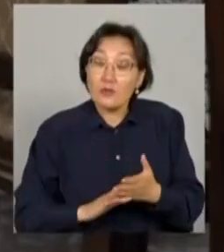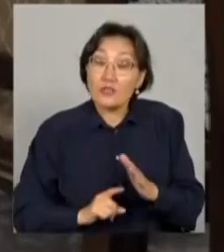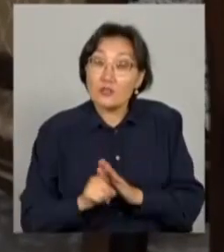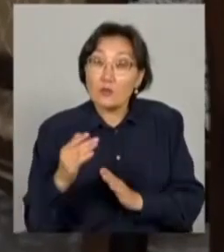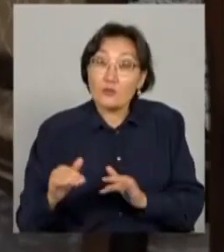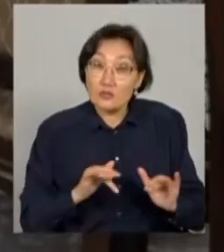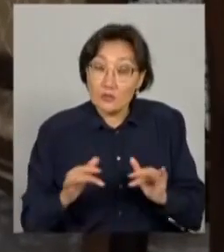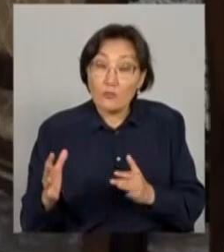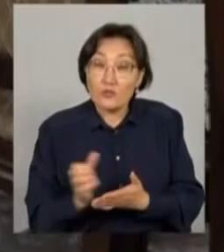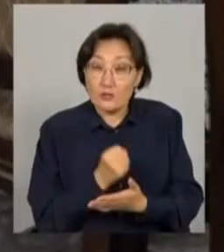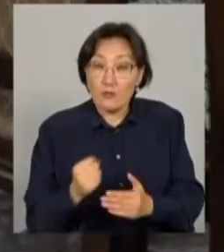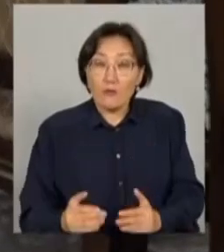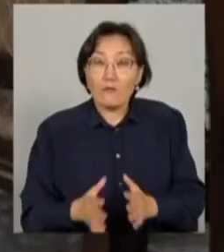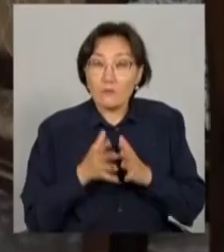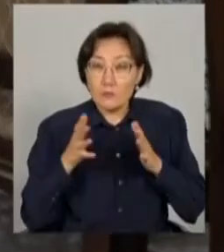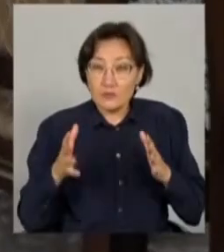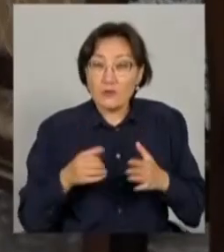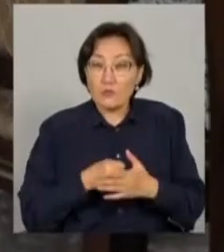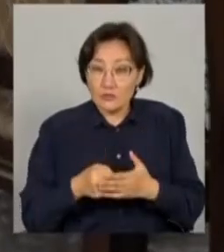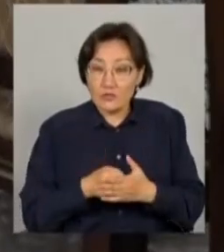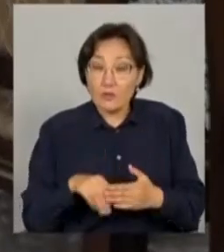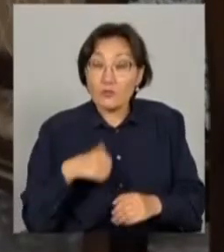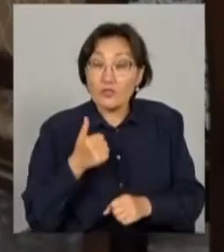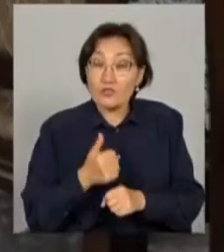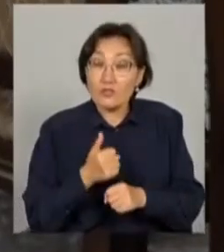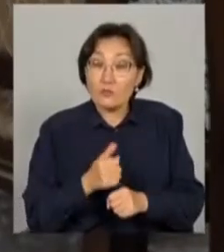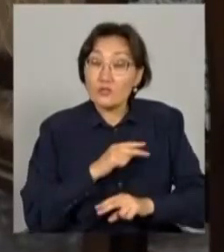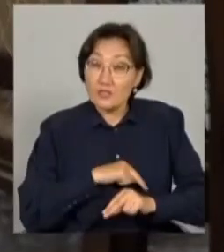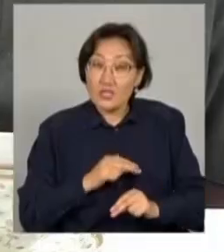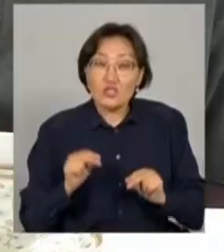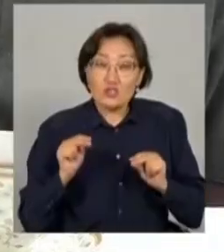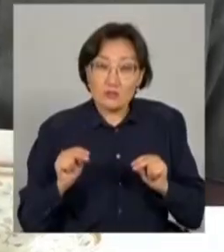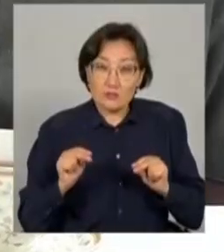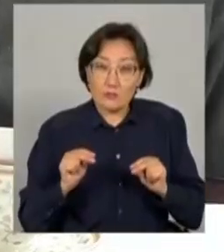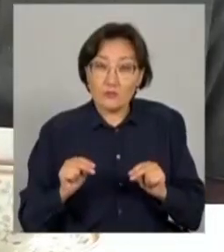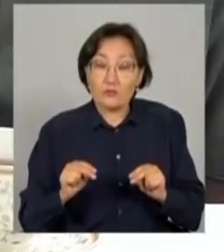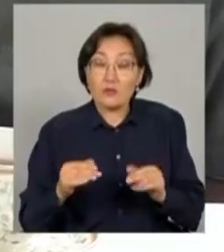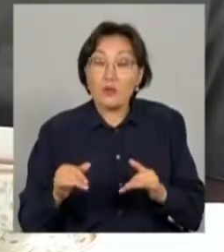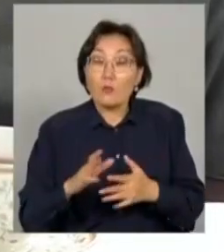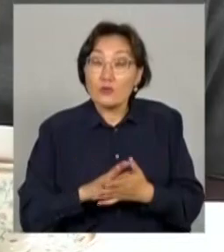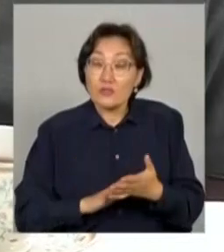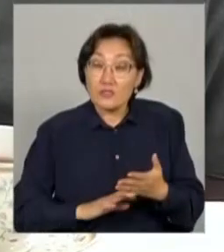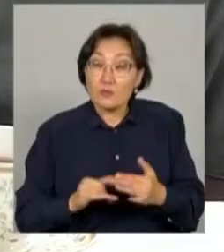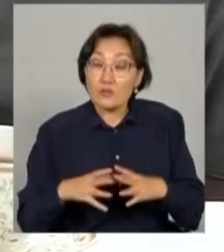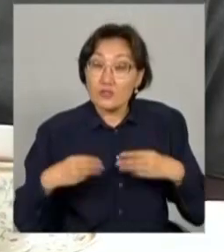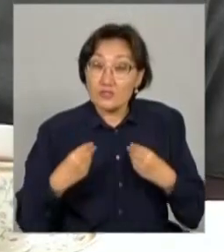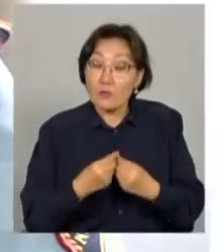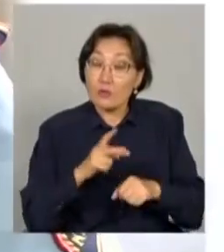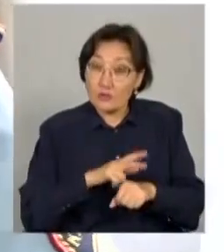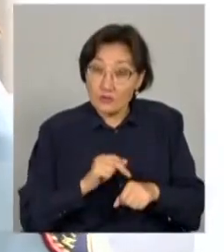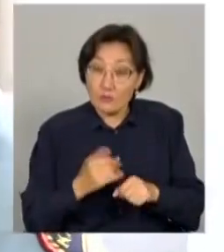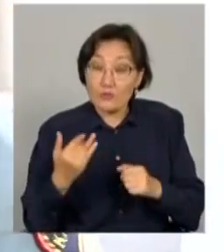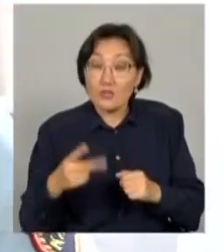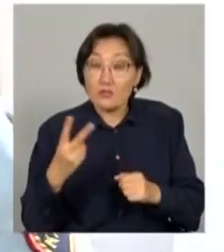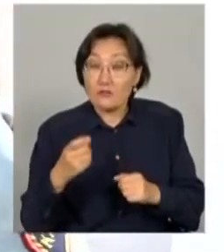и достигают больших высот в профессии. Самое главное – работать честно. Айжан Рамиева – продолжатель династии полицейских. Вот